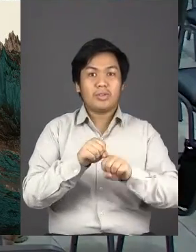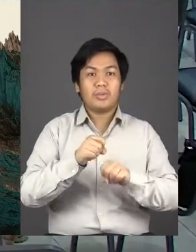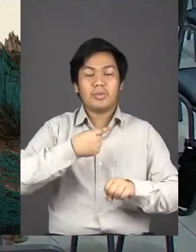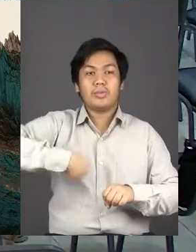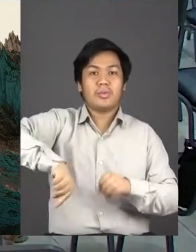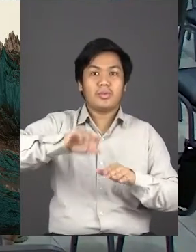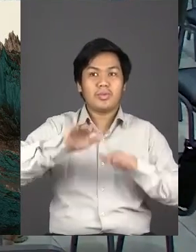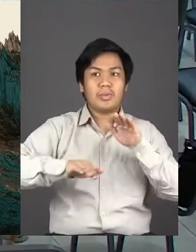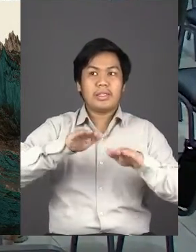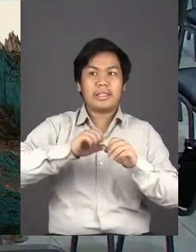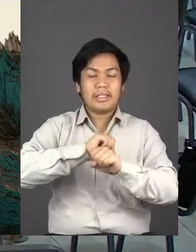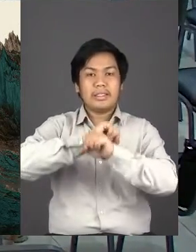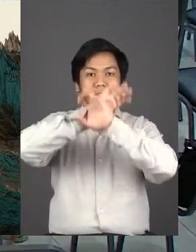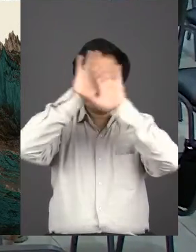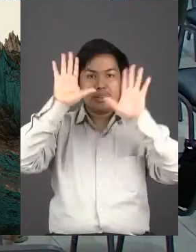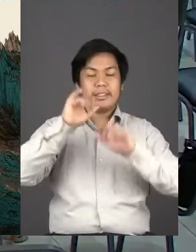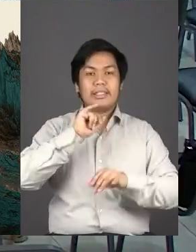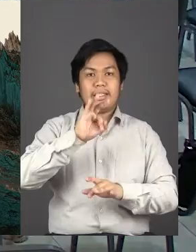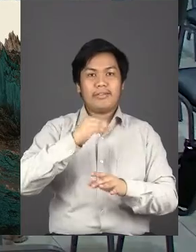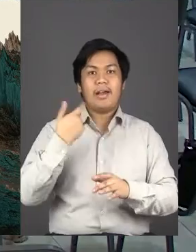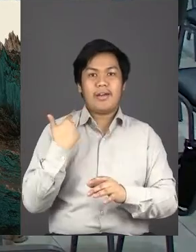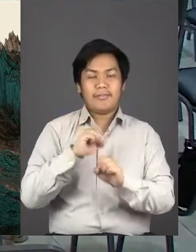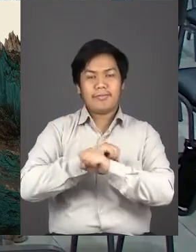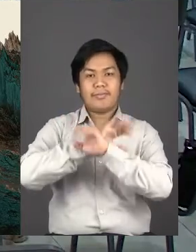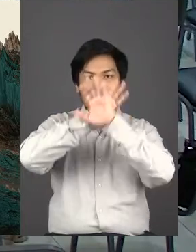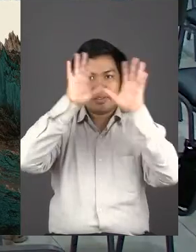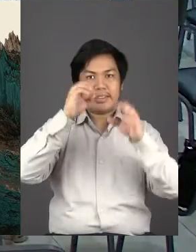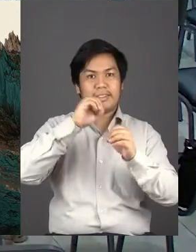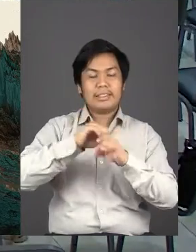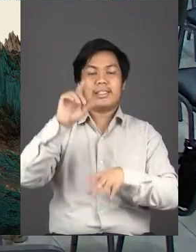sa liwanag, kapag nagsishine po ang liwanag ng Diyos sa